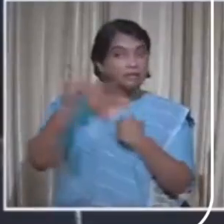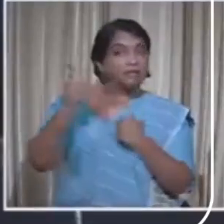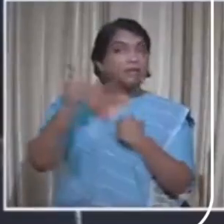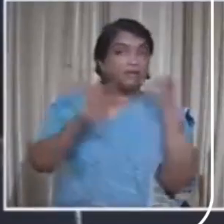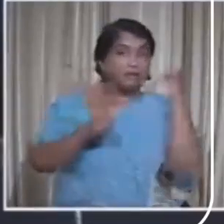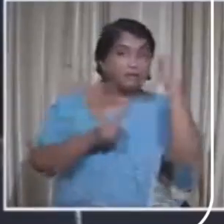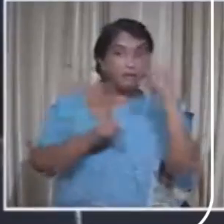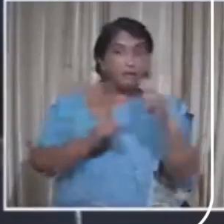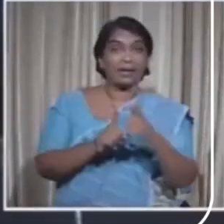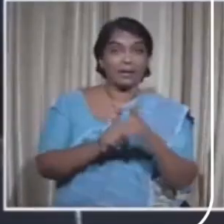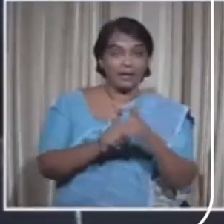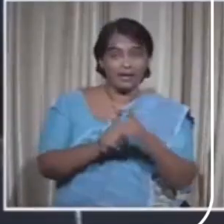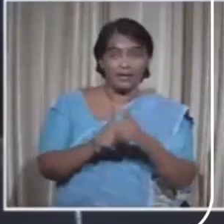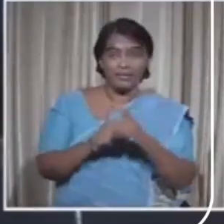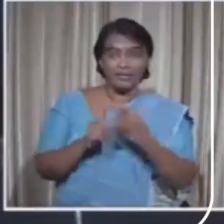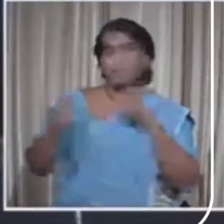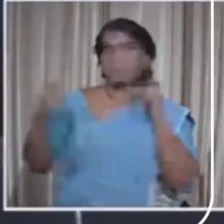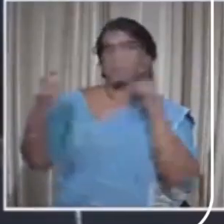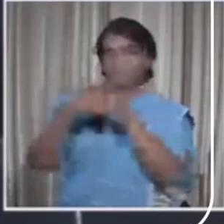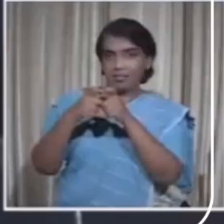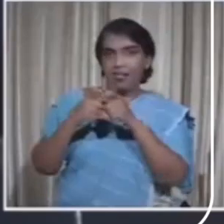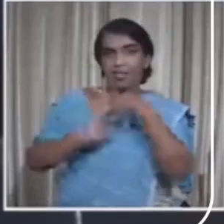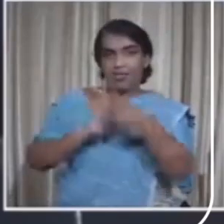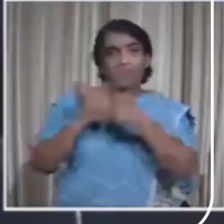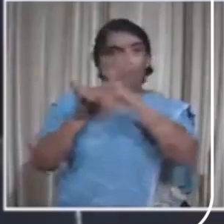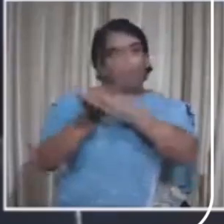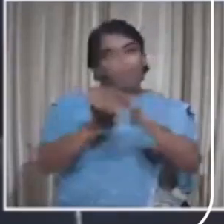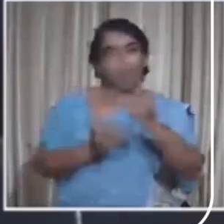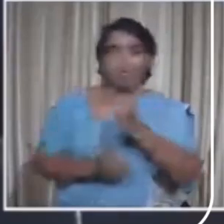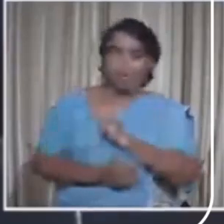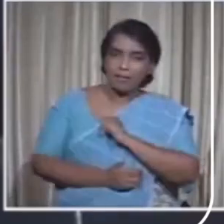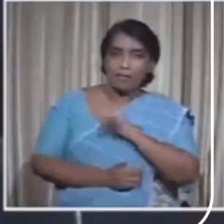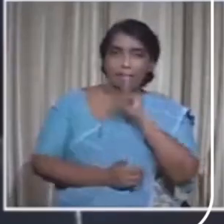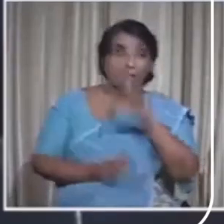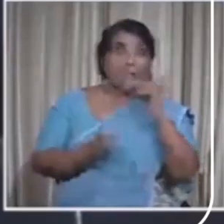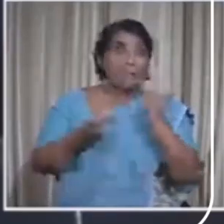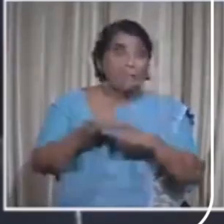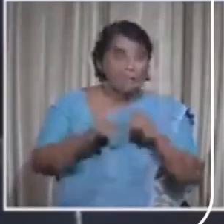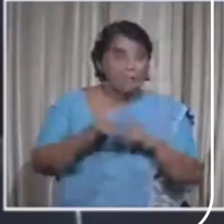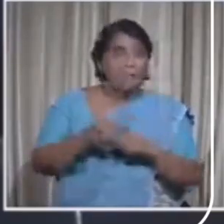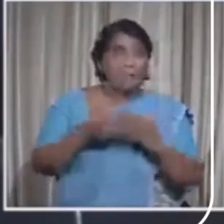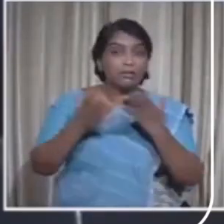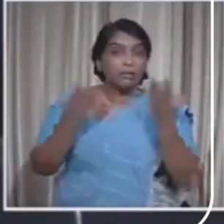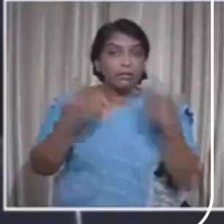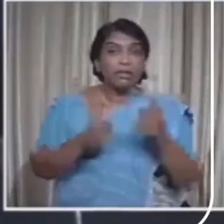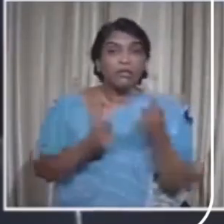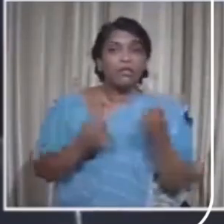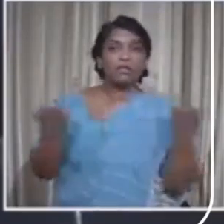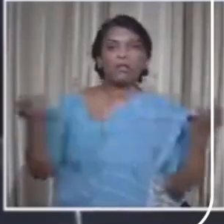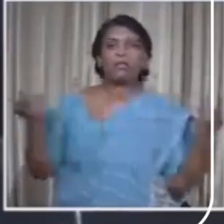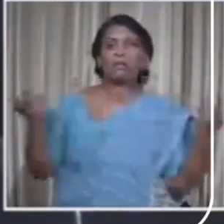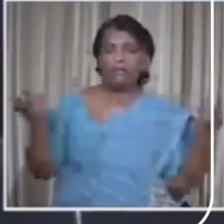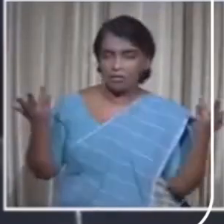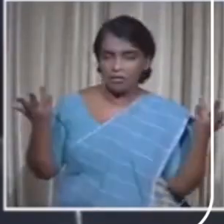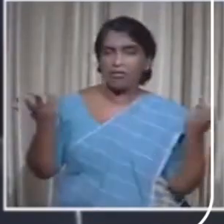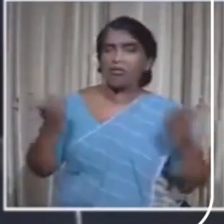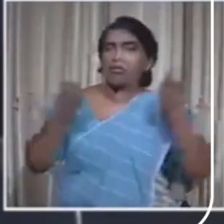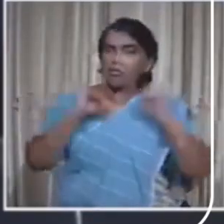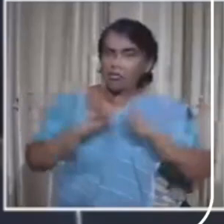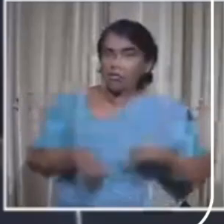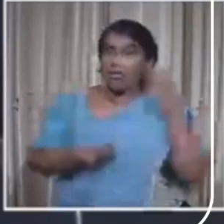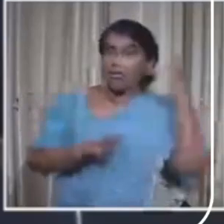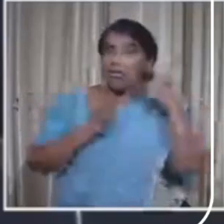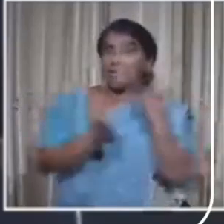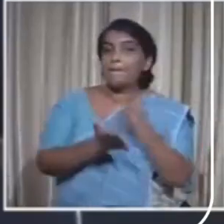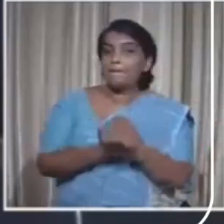කළමනාකාර අධ්‍යක්ෂතුමියට කතා කරන්න. ලංකාවට උදව් කරන්න කැමතියි කිව්වා. ප්‍රශ්නේ උනේ ඒක අවසන් වෙනකම් මුදල් නැහැ. ඒ පාර ලෝක